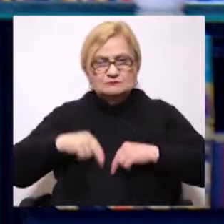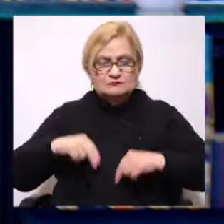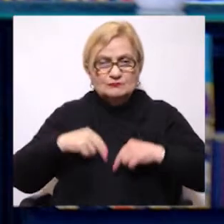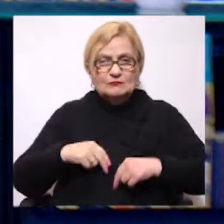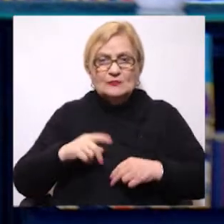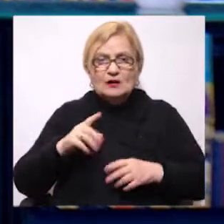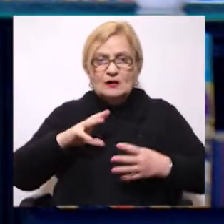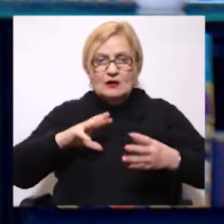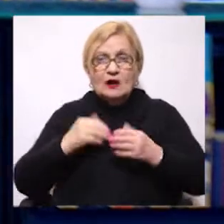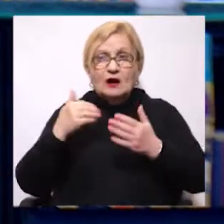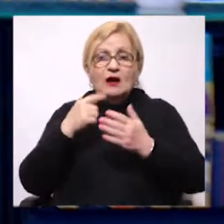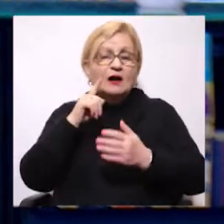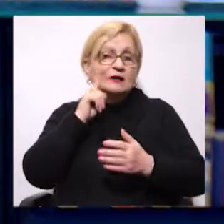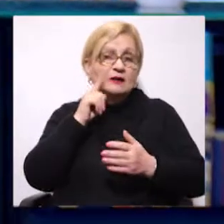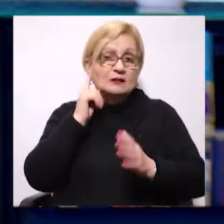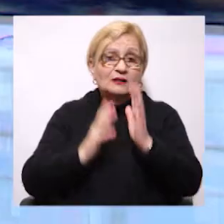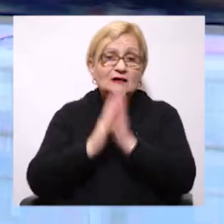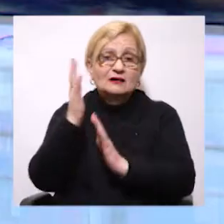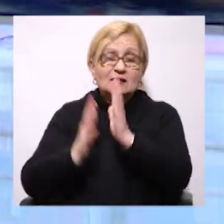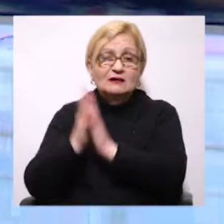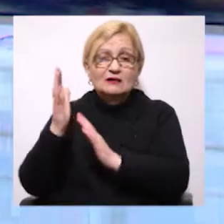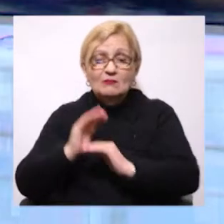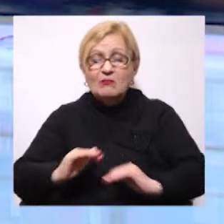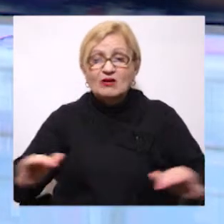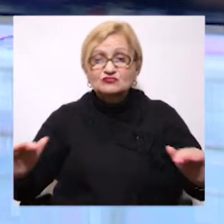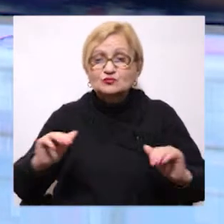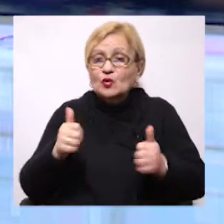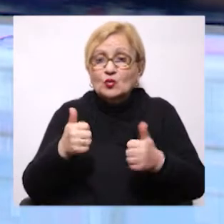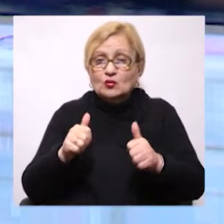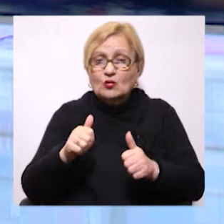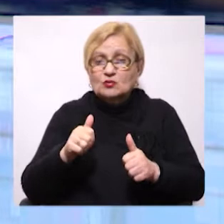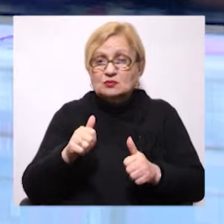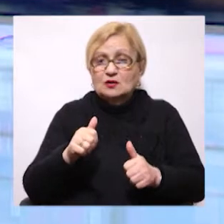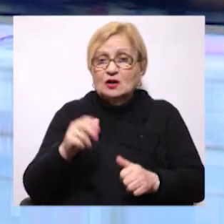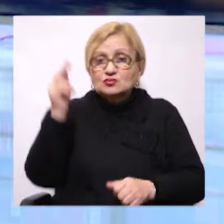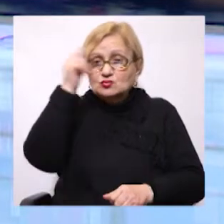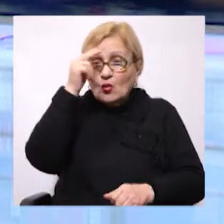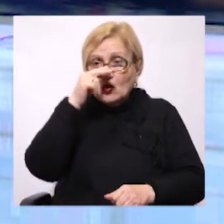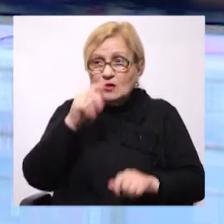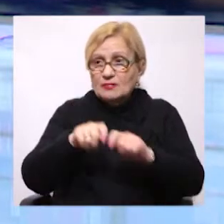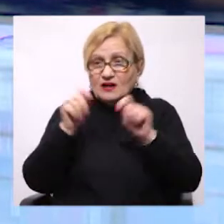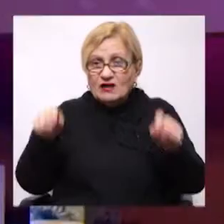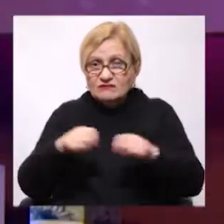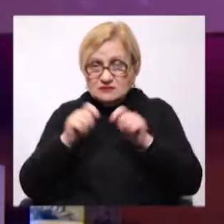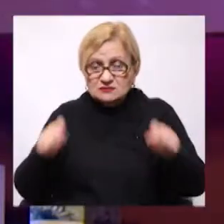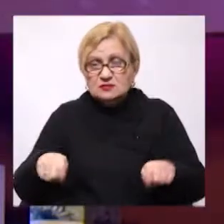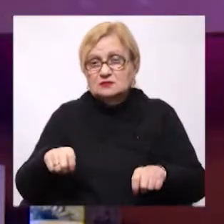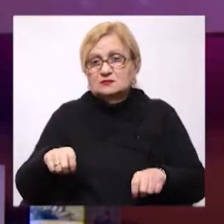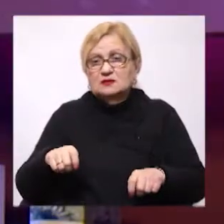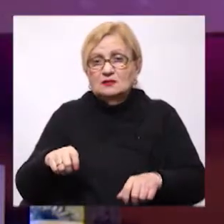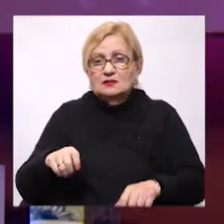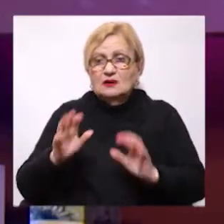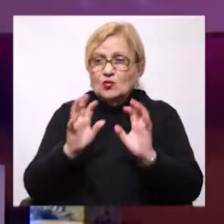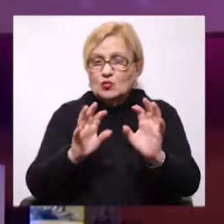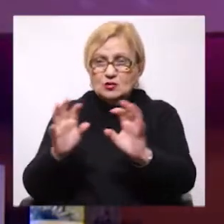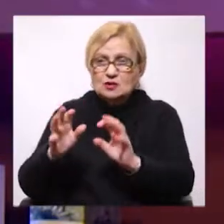ახალ თაობას, ახალგაზრდებს, ბავშვებს ჰქონოდათ სკოლები. ისინი არსებდნენ სკოლებს, უზრუნველყოფდნენ